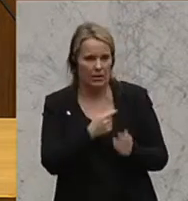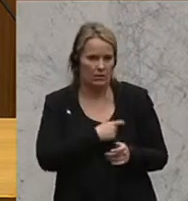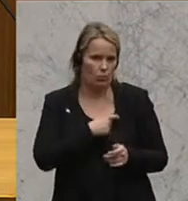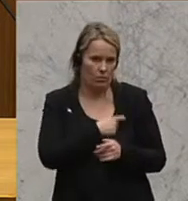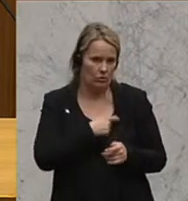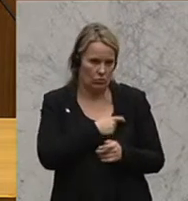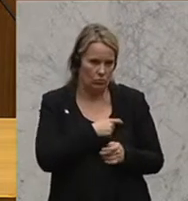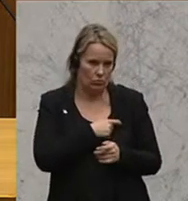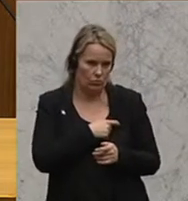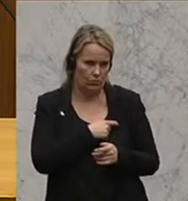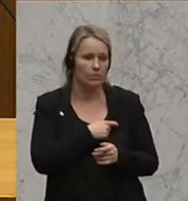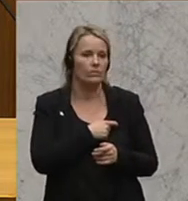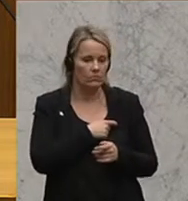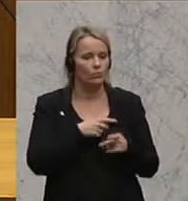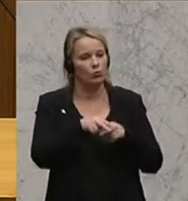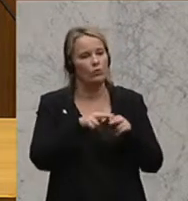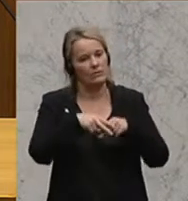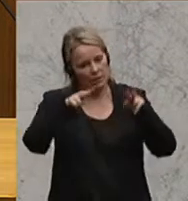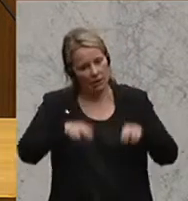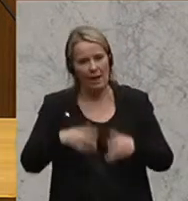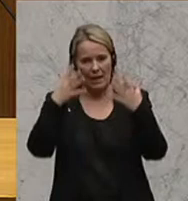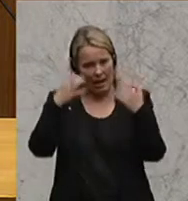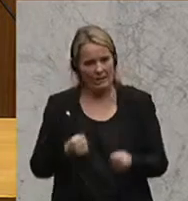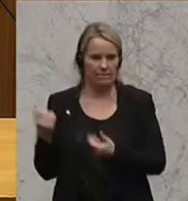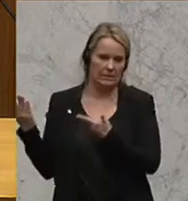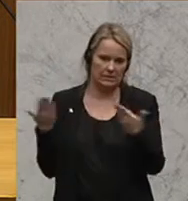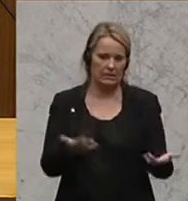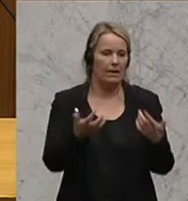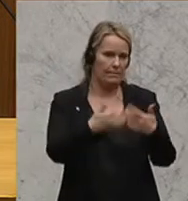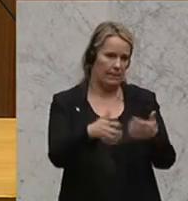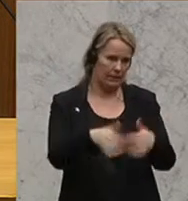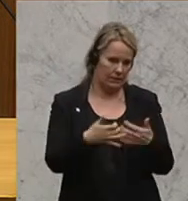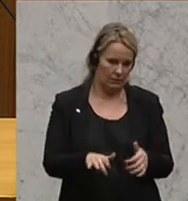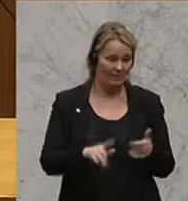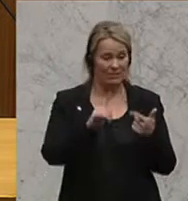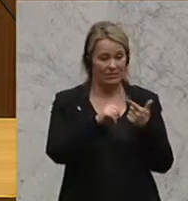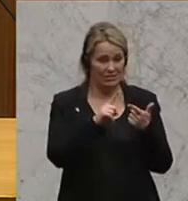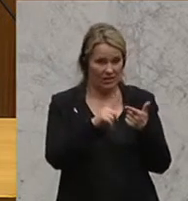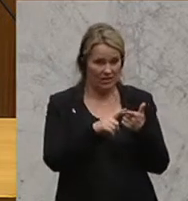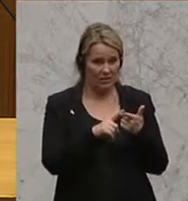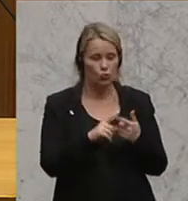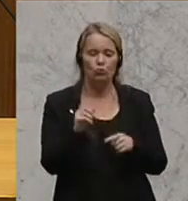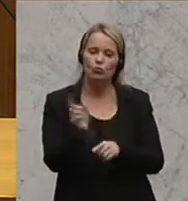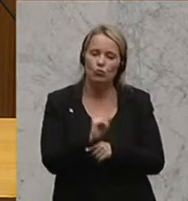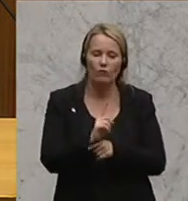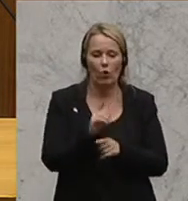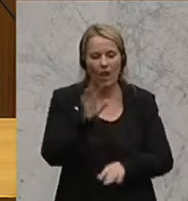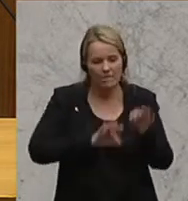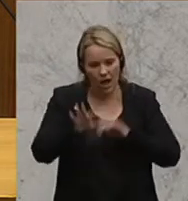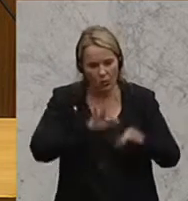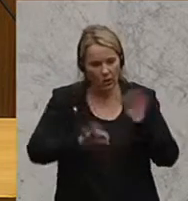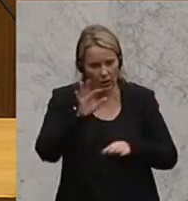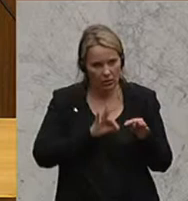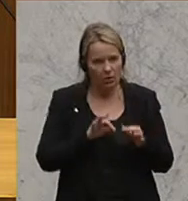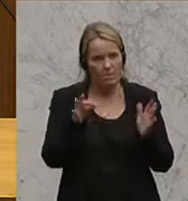Expertinnenkommission vornehmen zu lassen und dem Nationalrat über die Ergebnisse zu berichten. Und zweitens, unverzüglich eine Evaluierung im